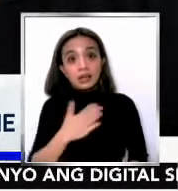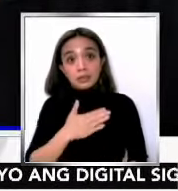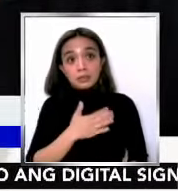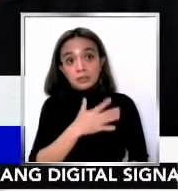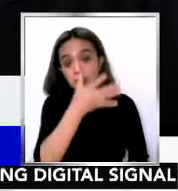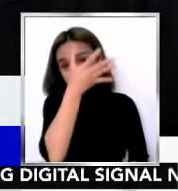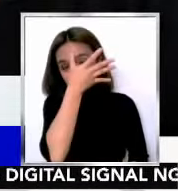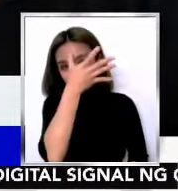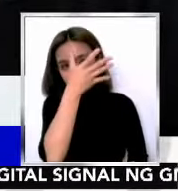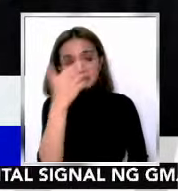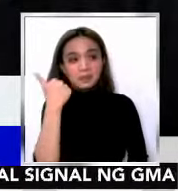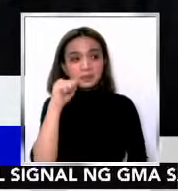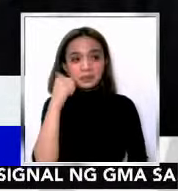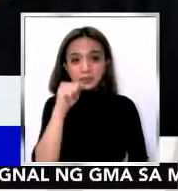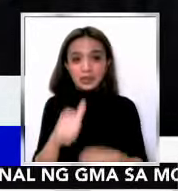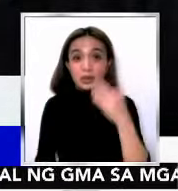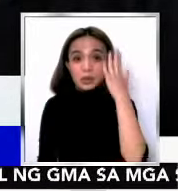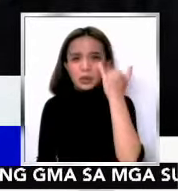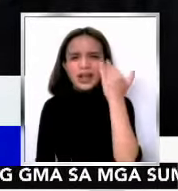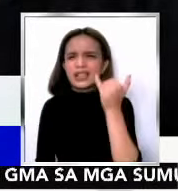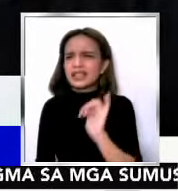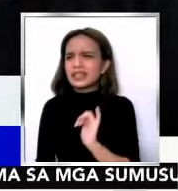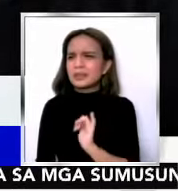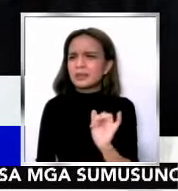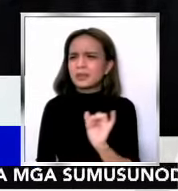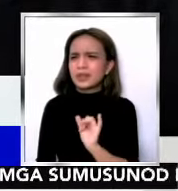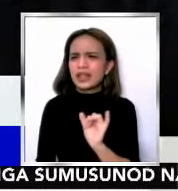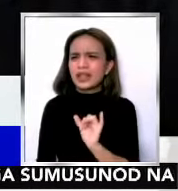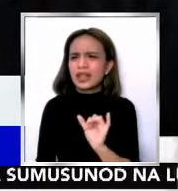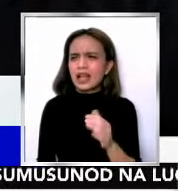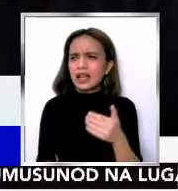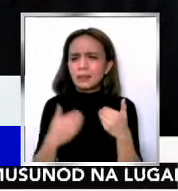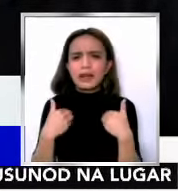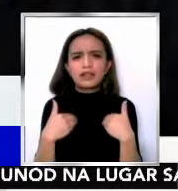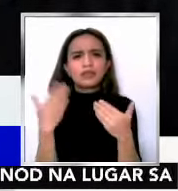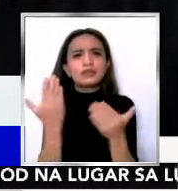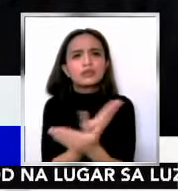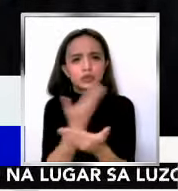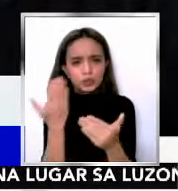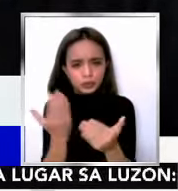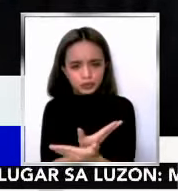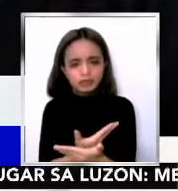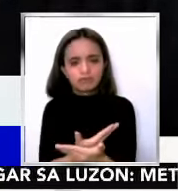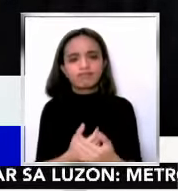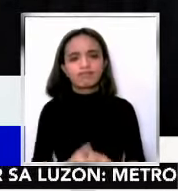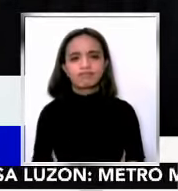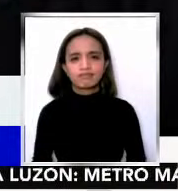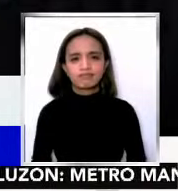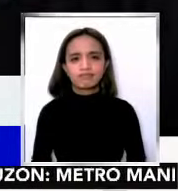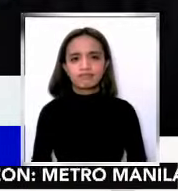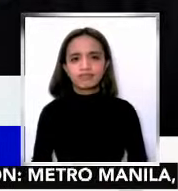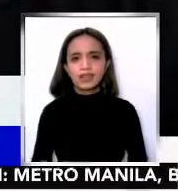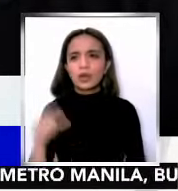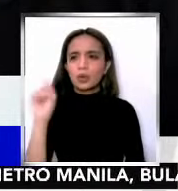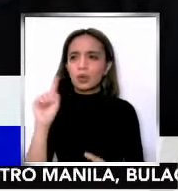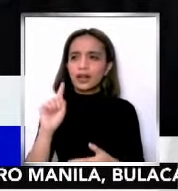kasi para namang merong something new na sa content ng tito ko.